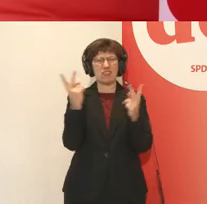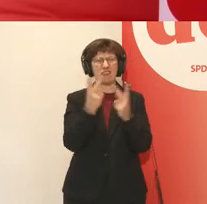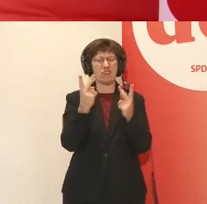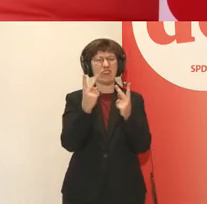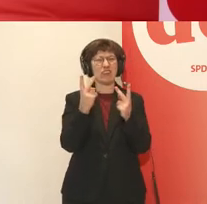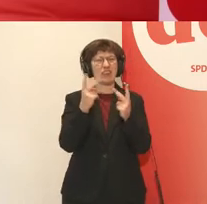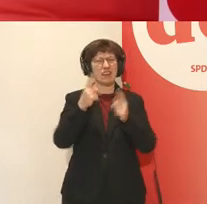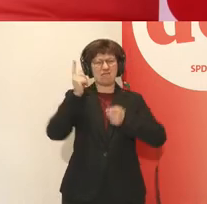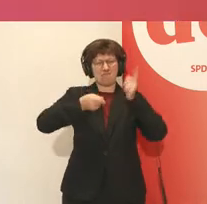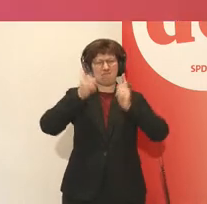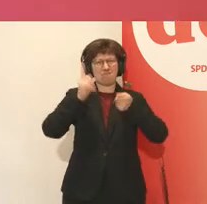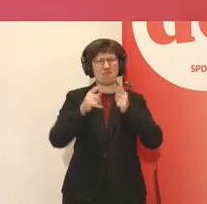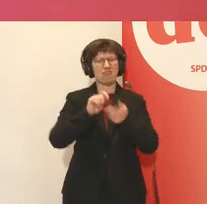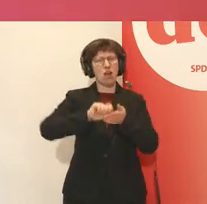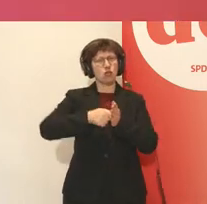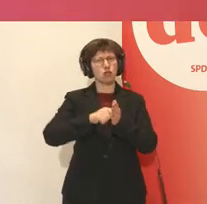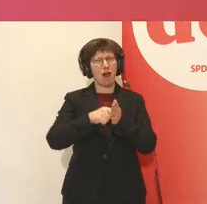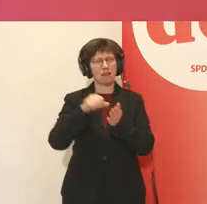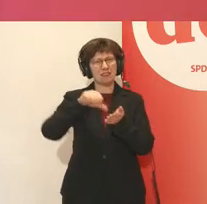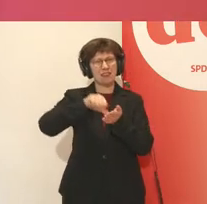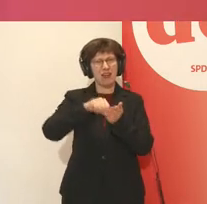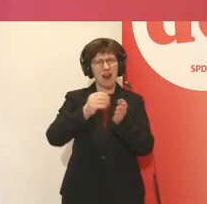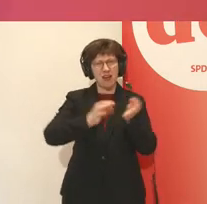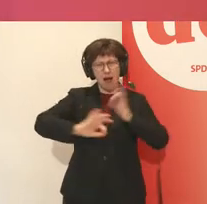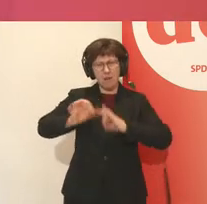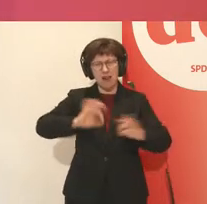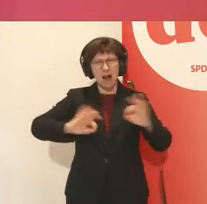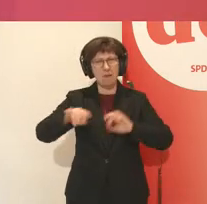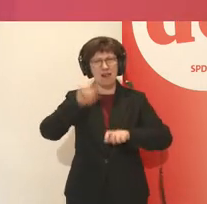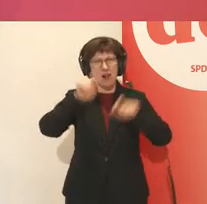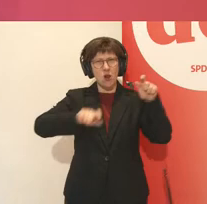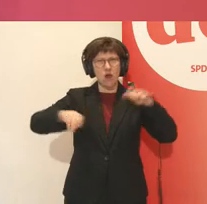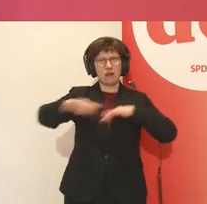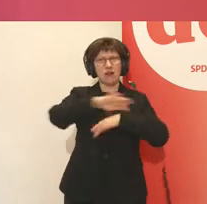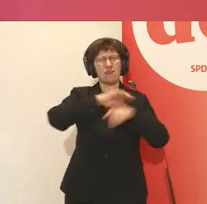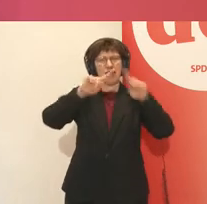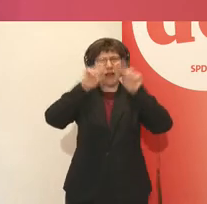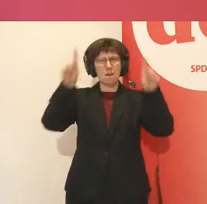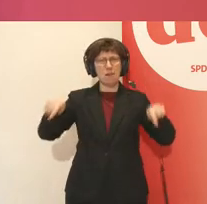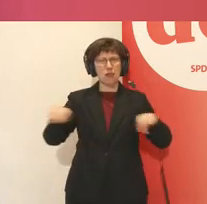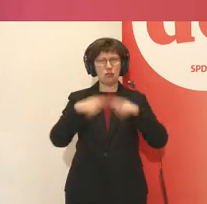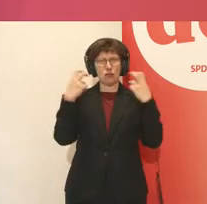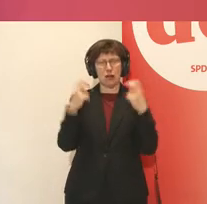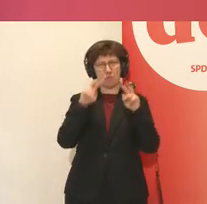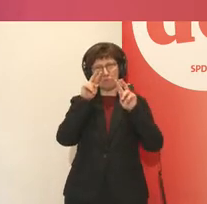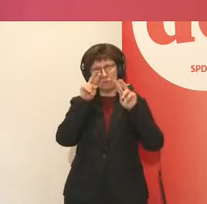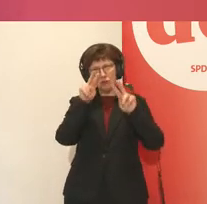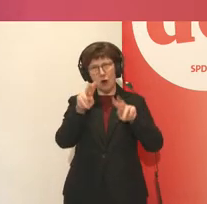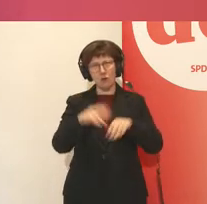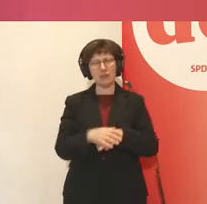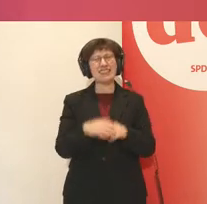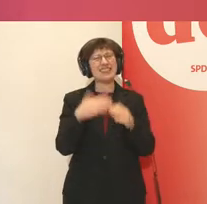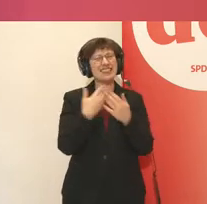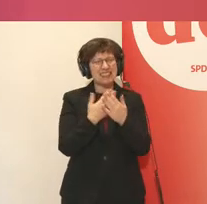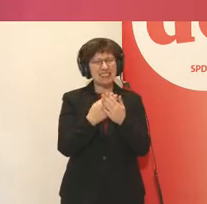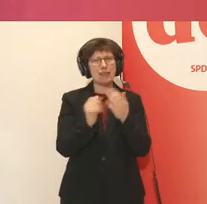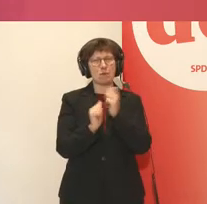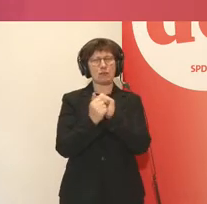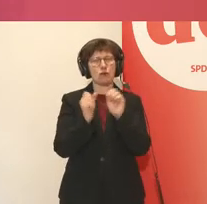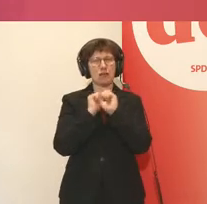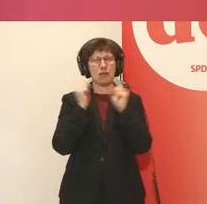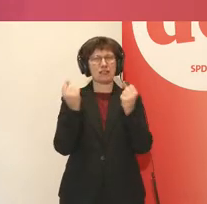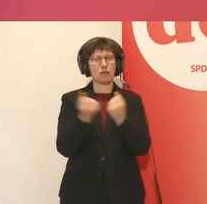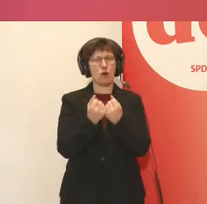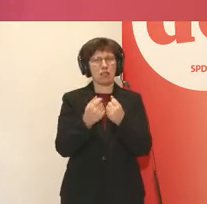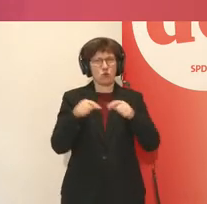kommando und schaltzentrale ganz viele kabel und leute die vor bildschirmen sitzen und das ist vielleicht auch das besondere